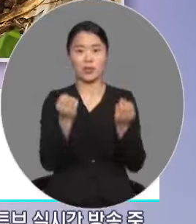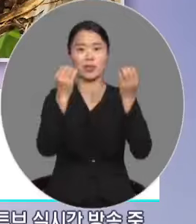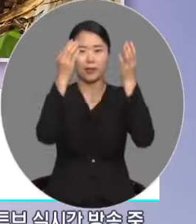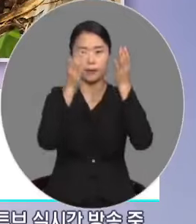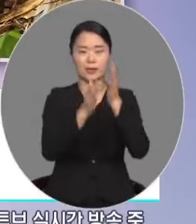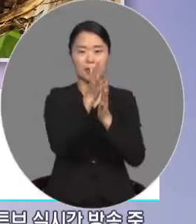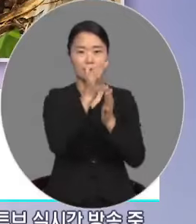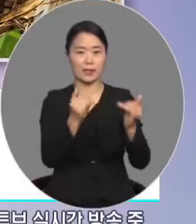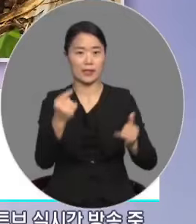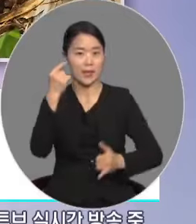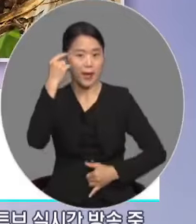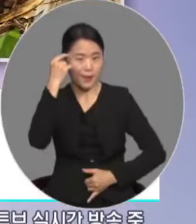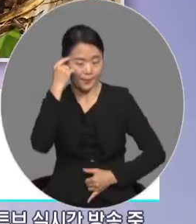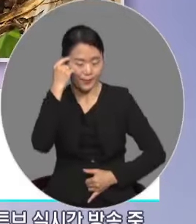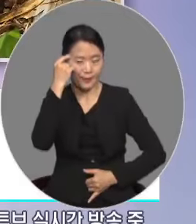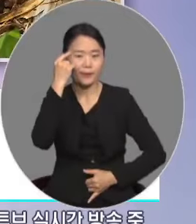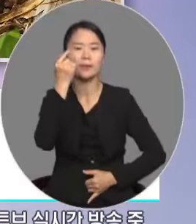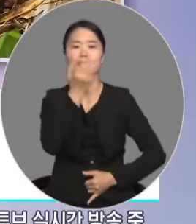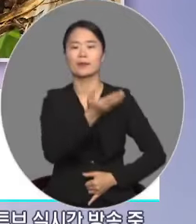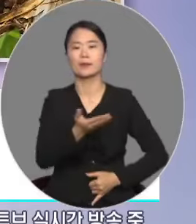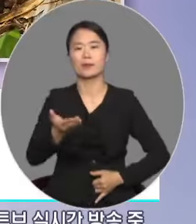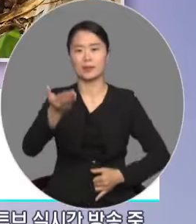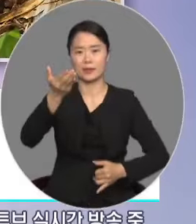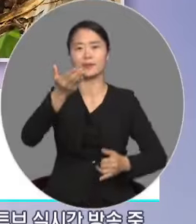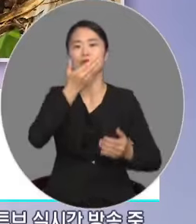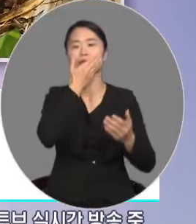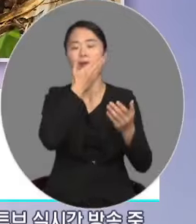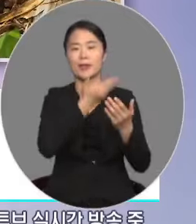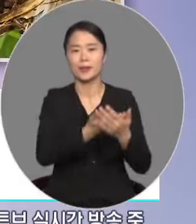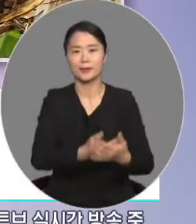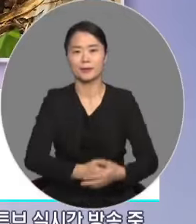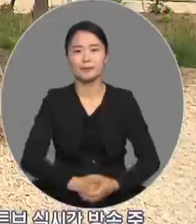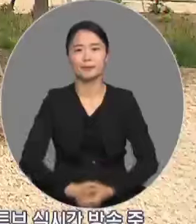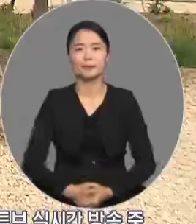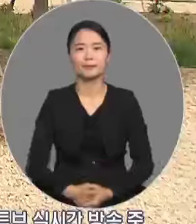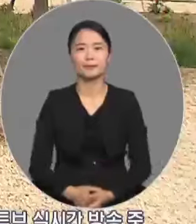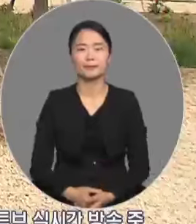시민 의식도 절실합니다. 김영환 기자의 보도입니다.